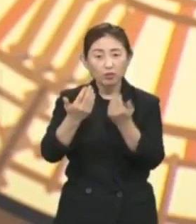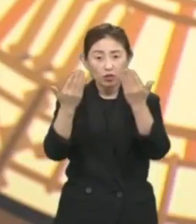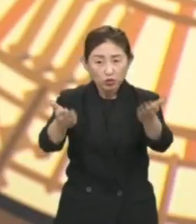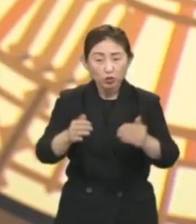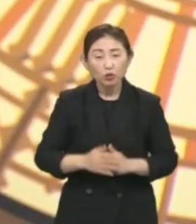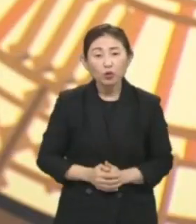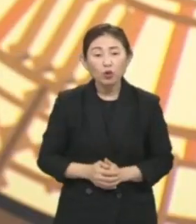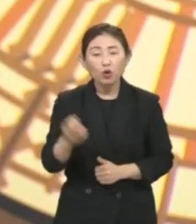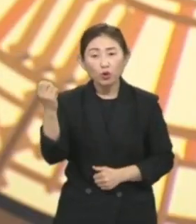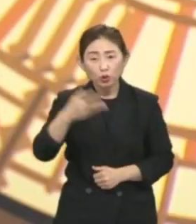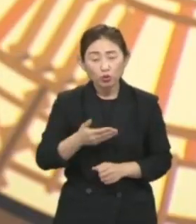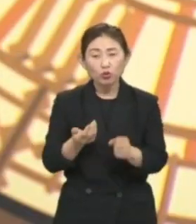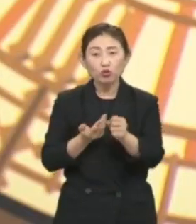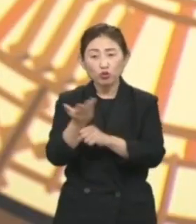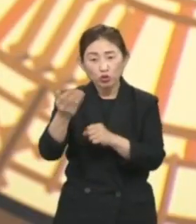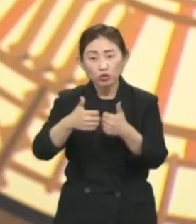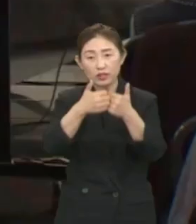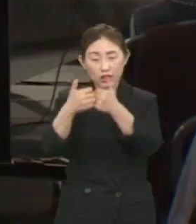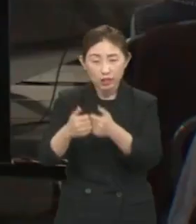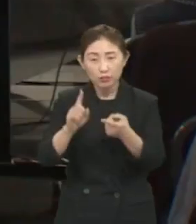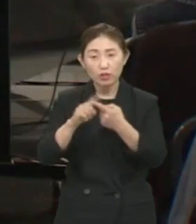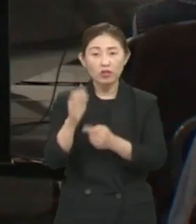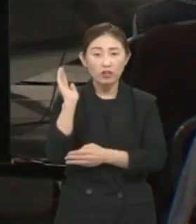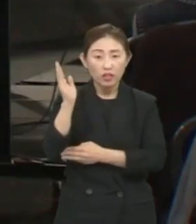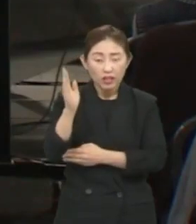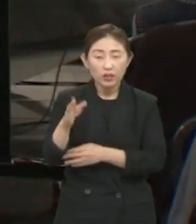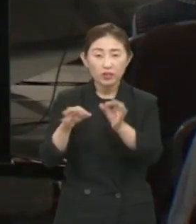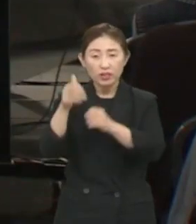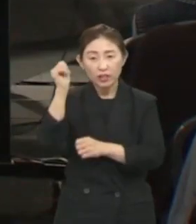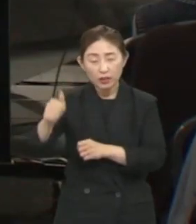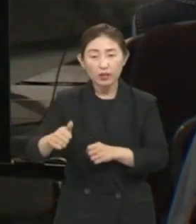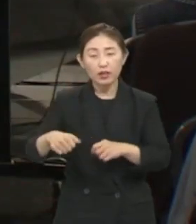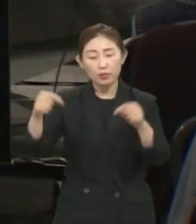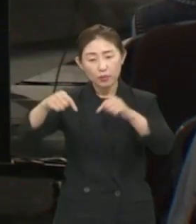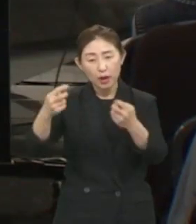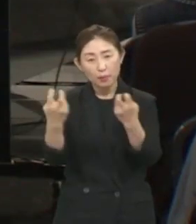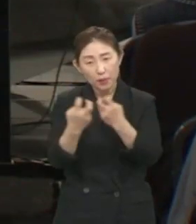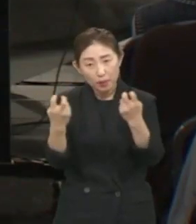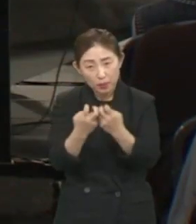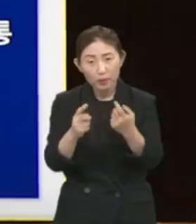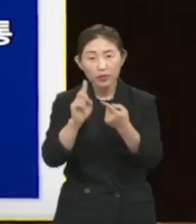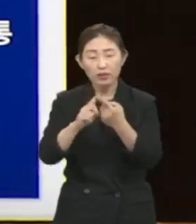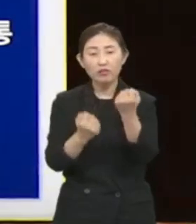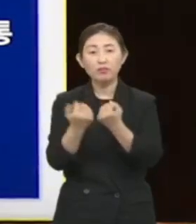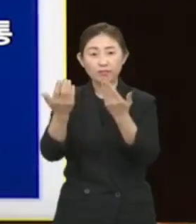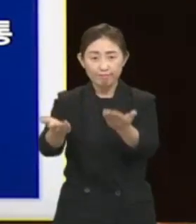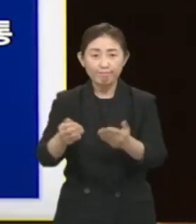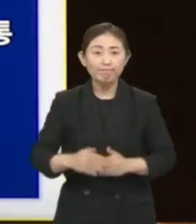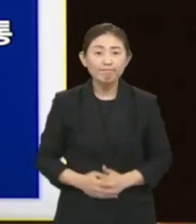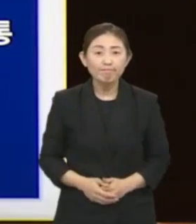이번 수출상담회에 대한 소개 바이어들과의 업무 협상 요령 등이 자세하게 안내 됐습니다